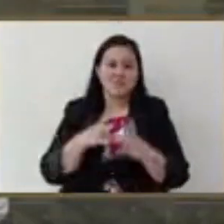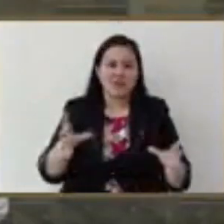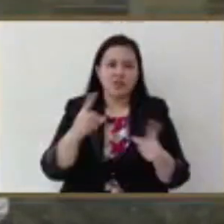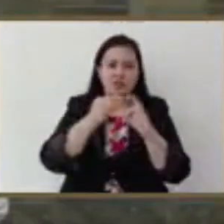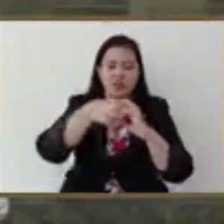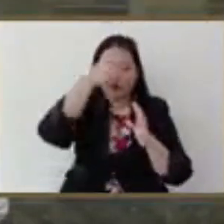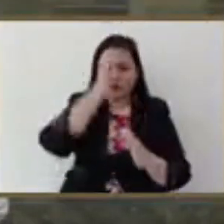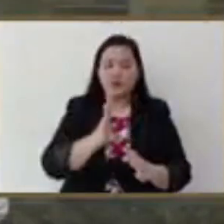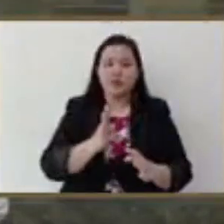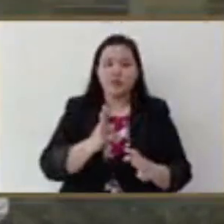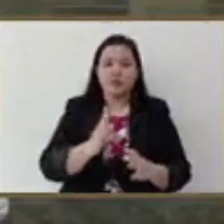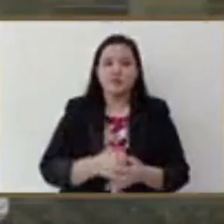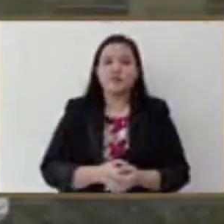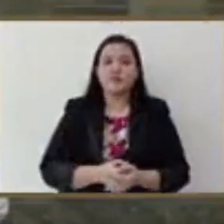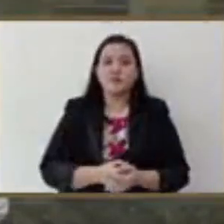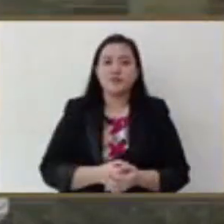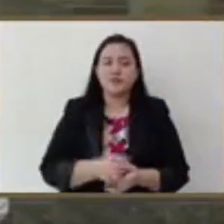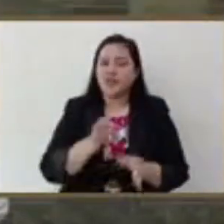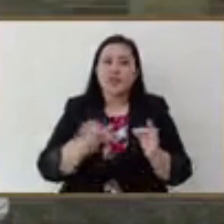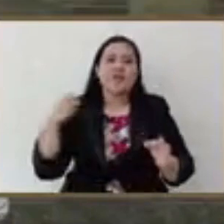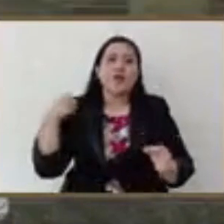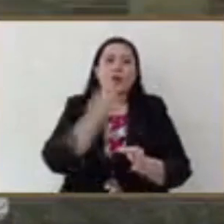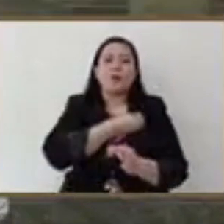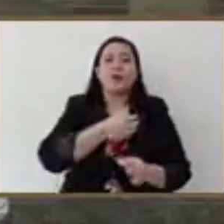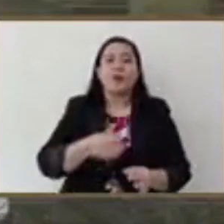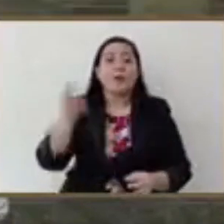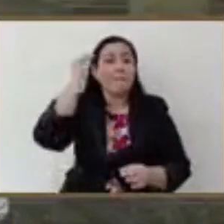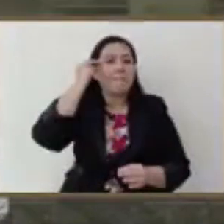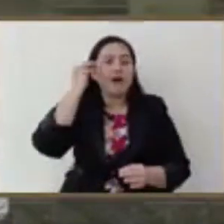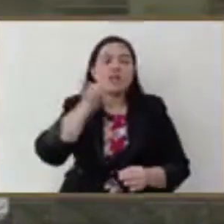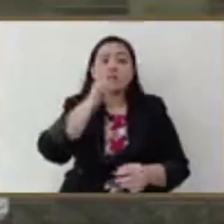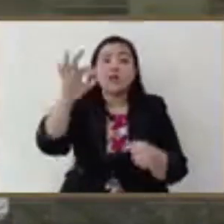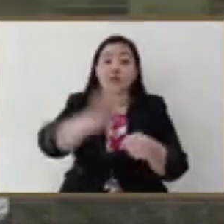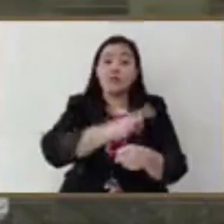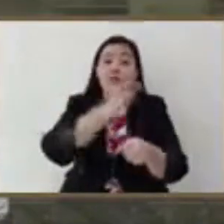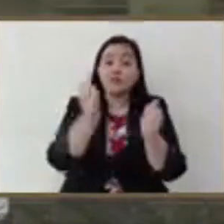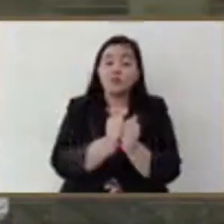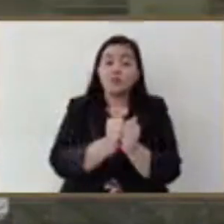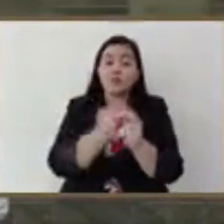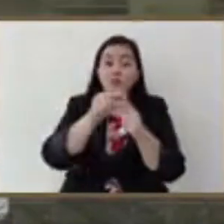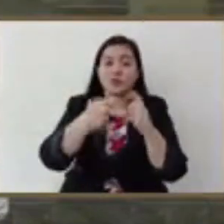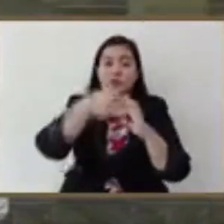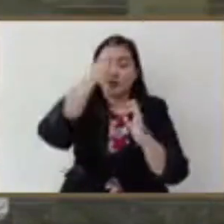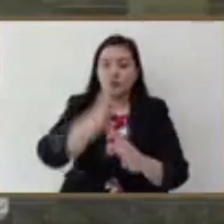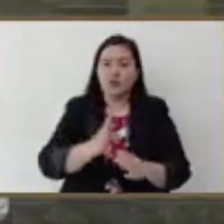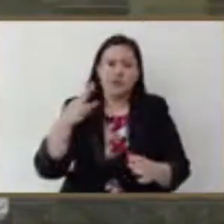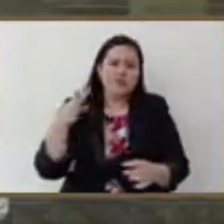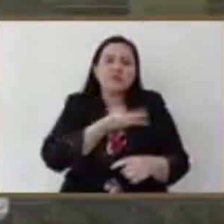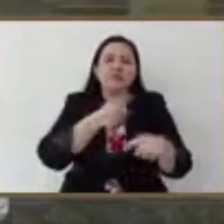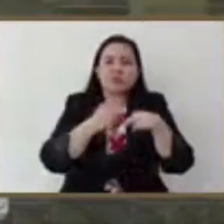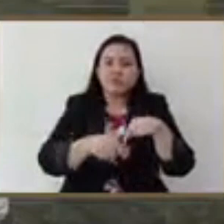ang ating kaisipan ay hindi puno ng salita ng Diyos. Kung hindi tayo puspos ng salita ng Diyos, wala tayong may